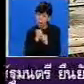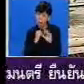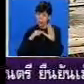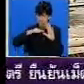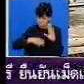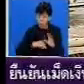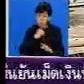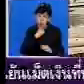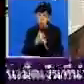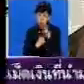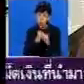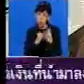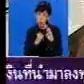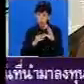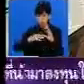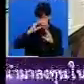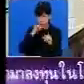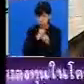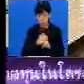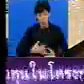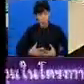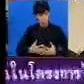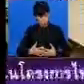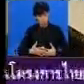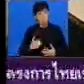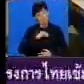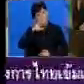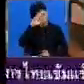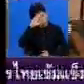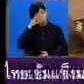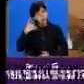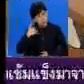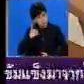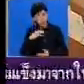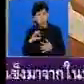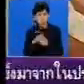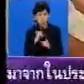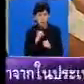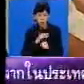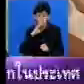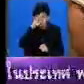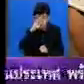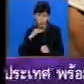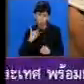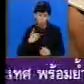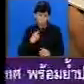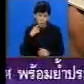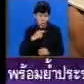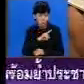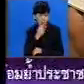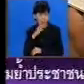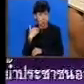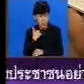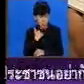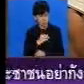ผู้สูงอายุมากกว่า65ปีหญิงตั้งครรภ์และผู้ที่มีโรคประจำตัวรวมทั้งผู้ป่วยที่มีไข้เกินกว่า15วัน